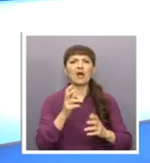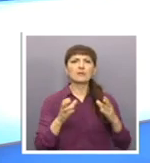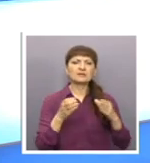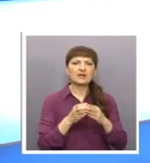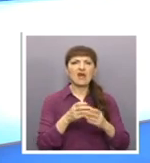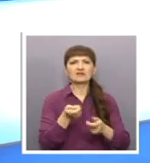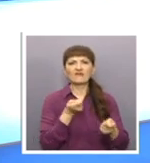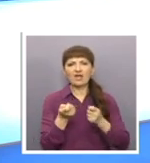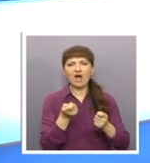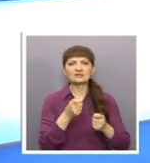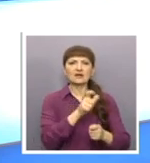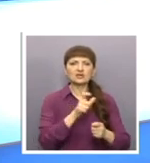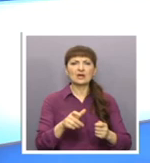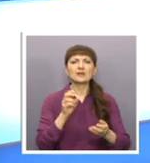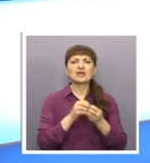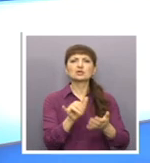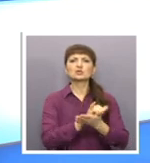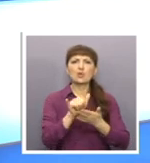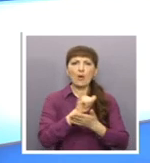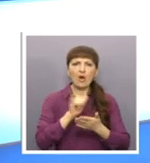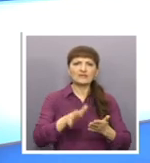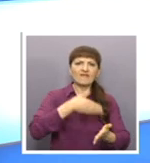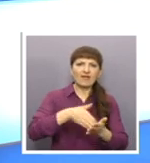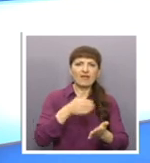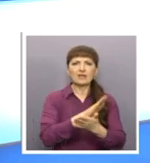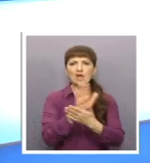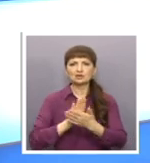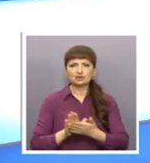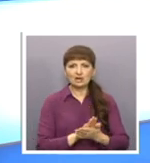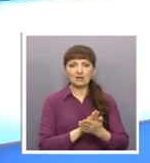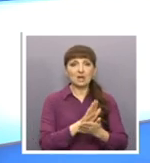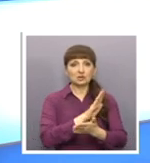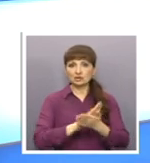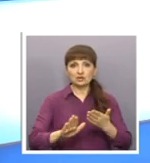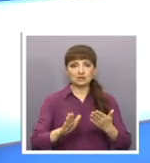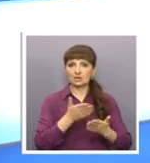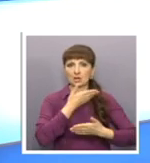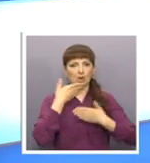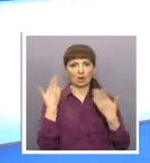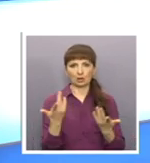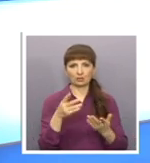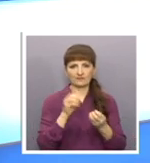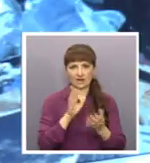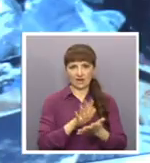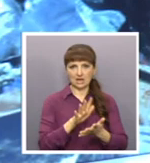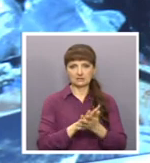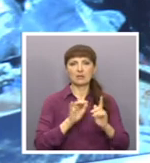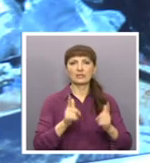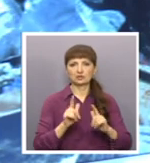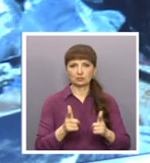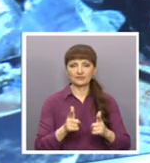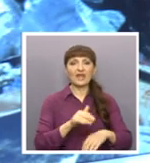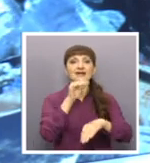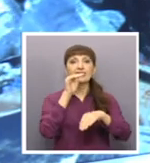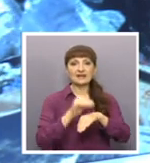власти и горожане на постоянных субботниках с вениками и лопатами в руках, чище почему-то у нас не становится.